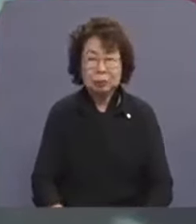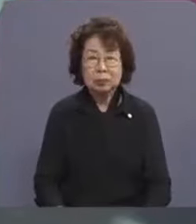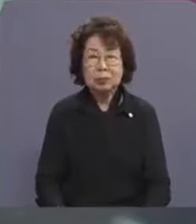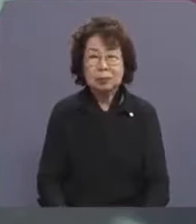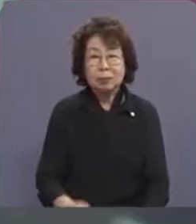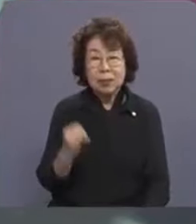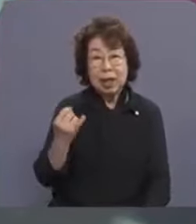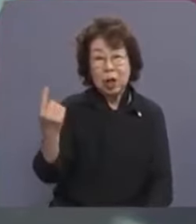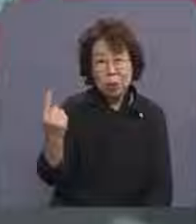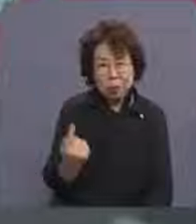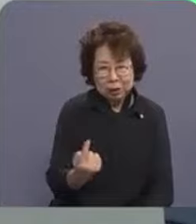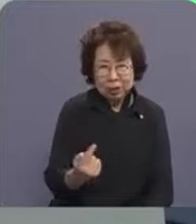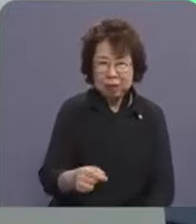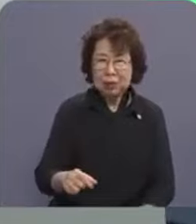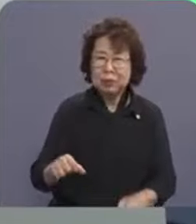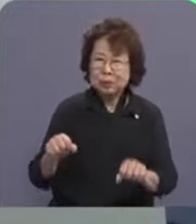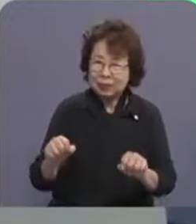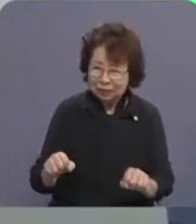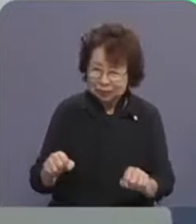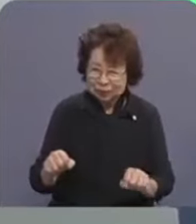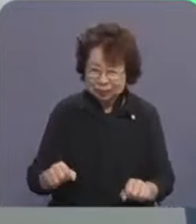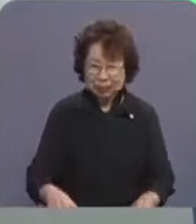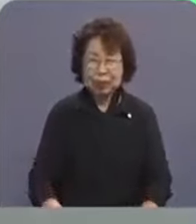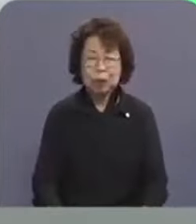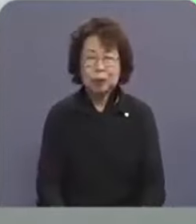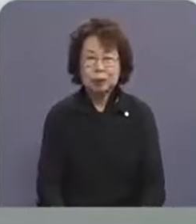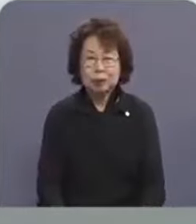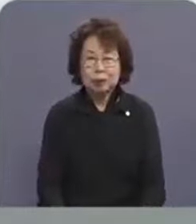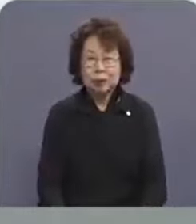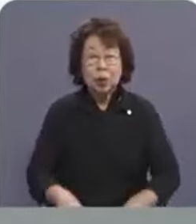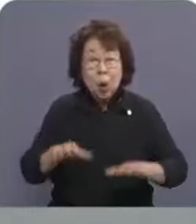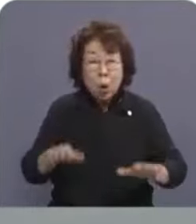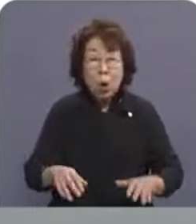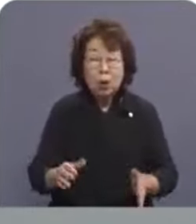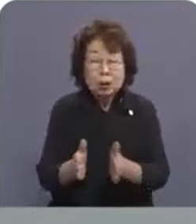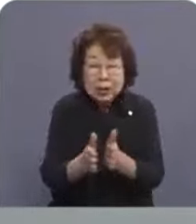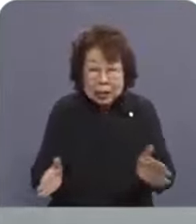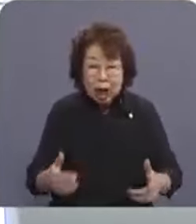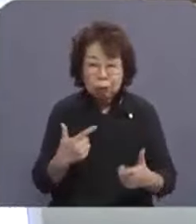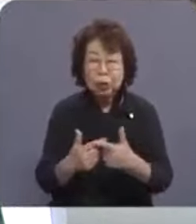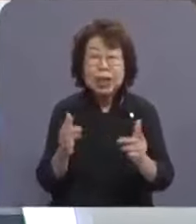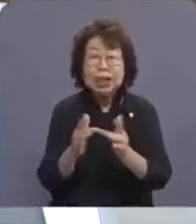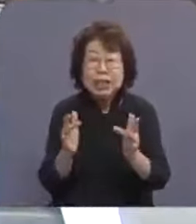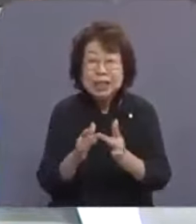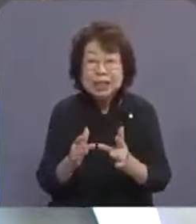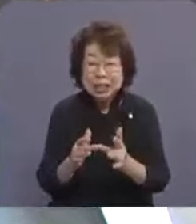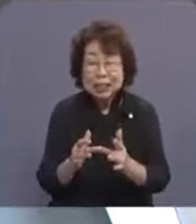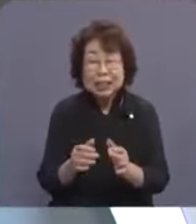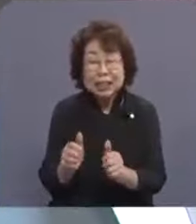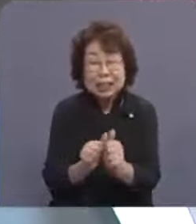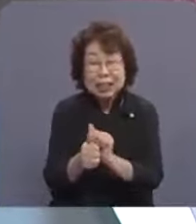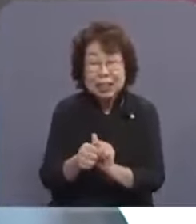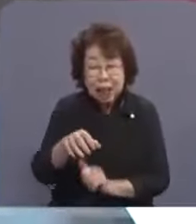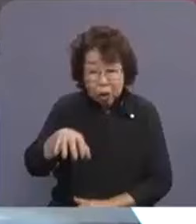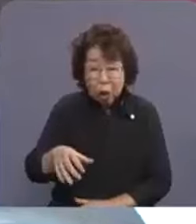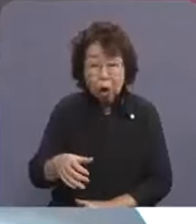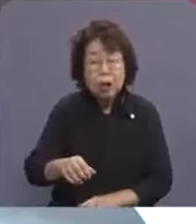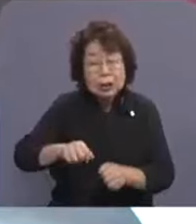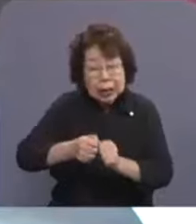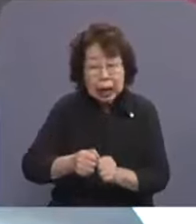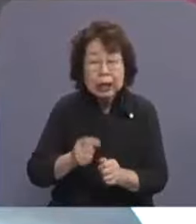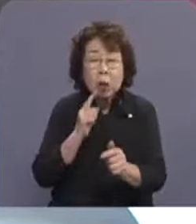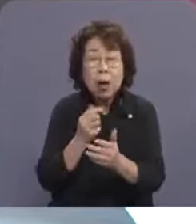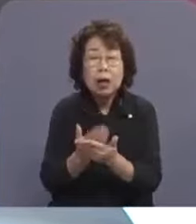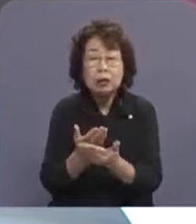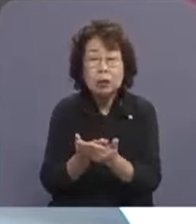강자이자 스튜디오에 모셨습니다 예 어서 오십시오 안녕하세요 자 오늘 출범한 부산 디지털 자산 거래소 좀 더 자세히 설명을 좀